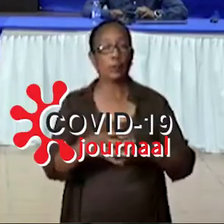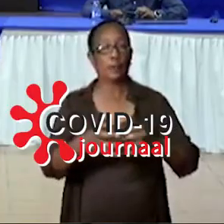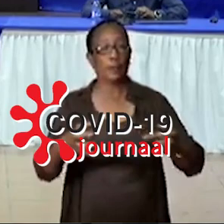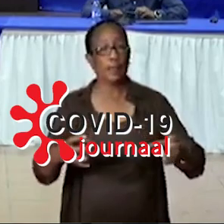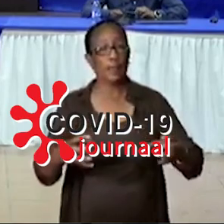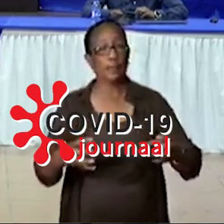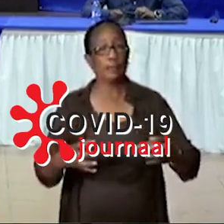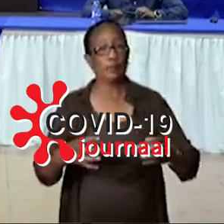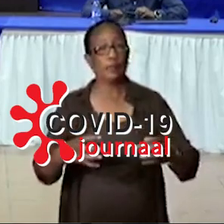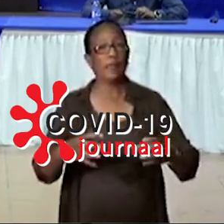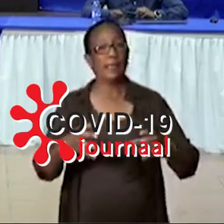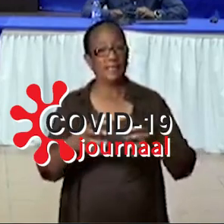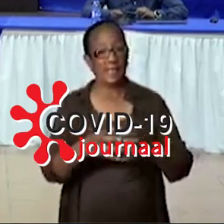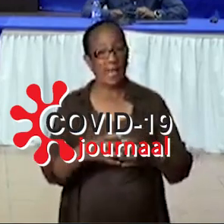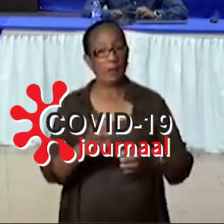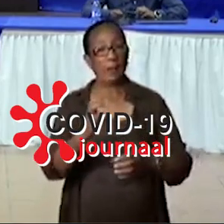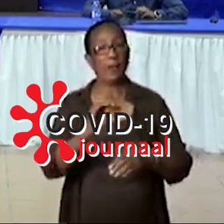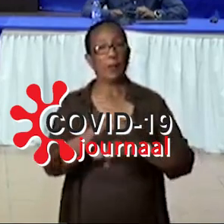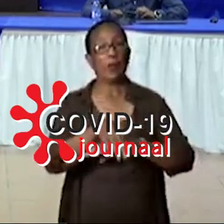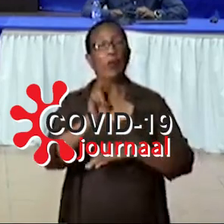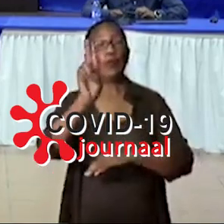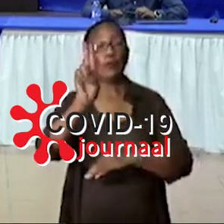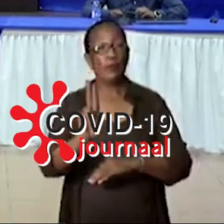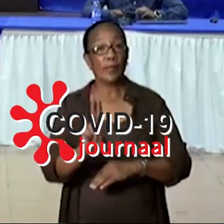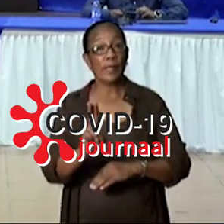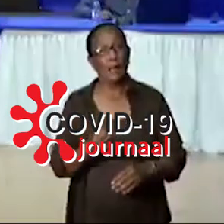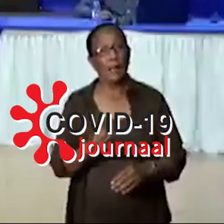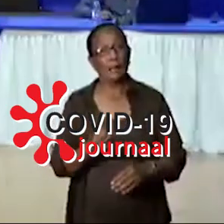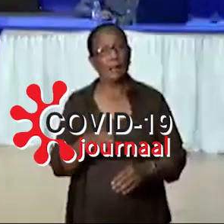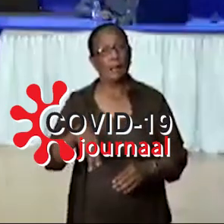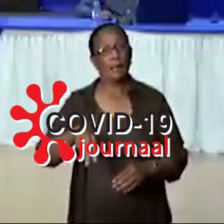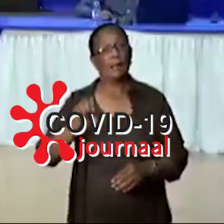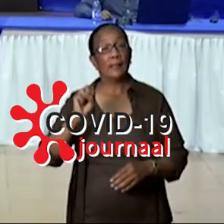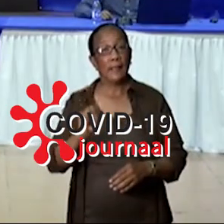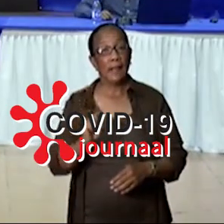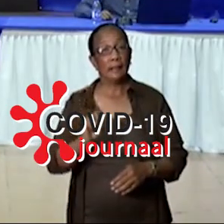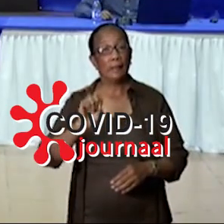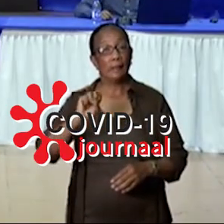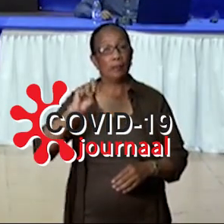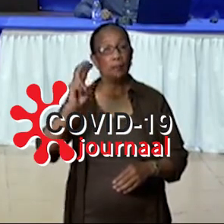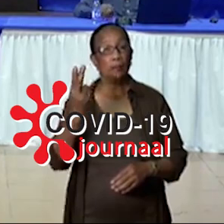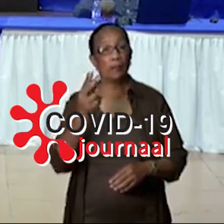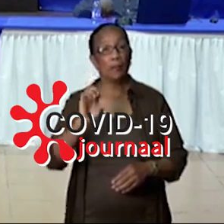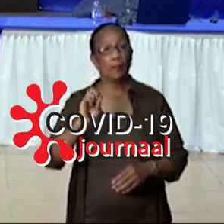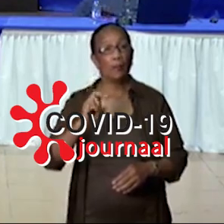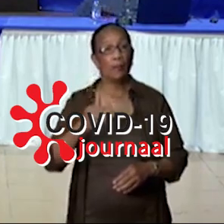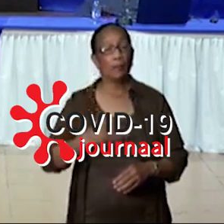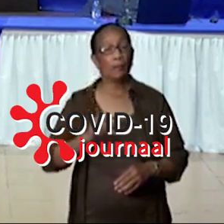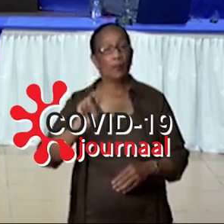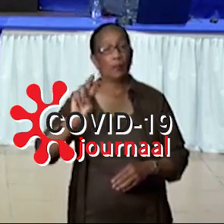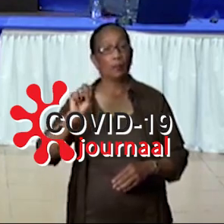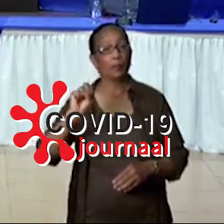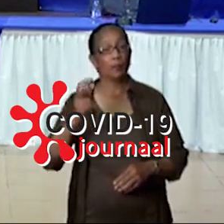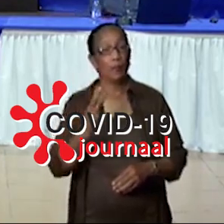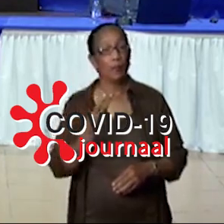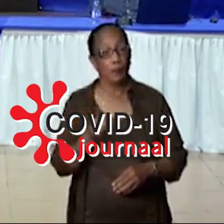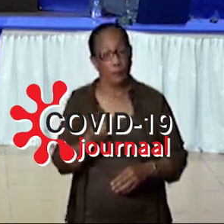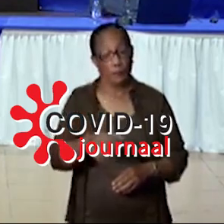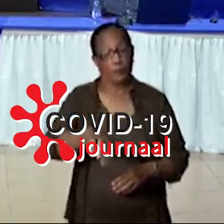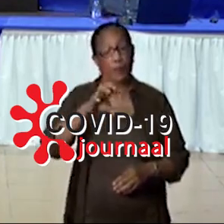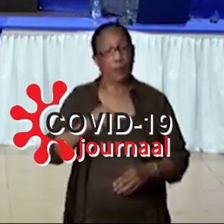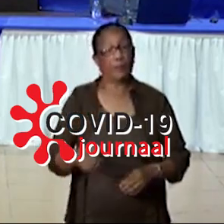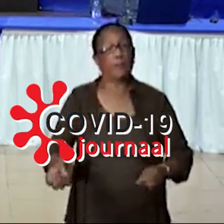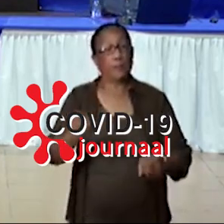We zitten hier aan deze tafel omdat we namens SIFORSU, een fonds dat vorig jaar is opgezet